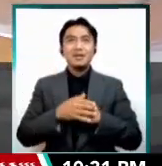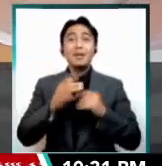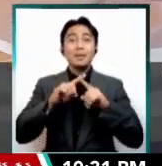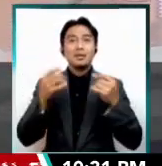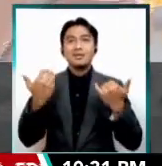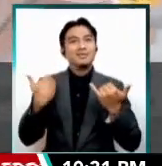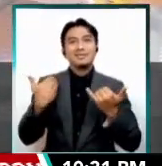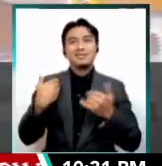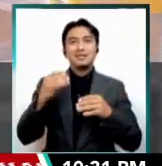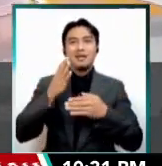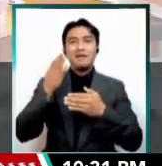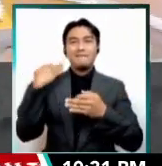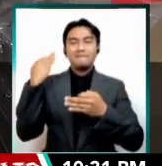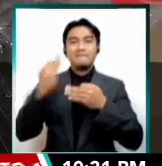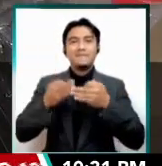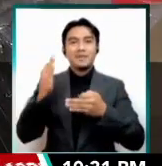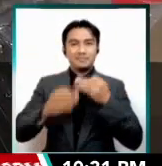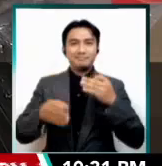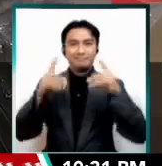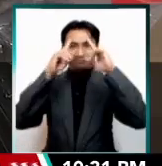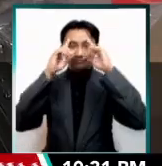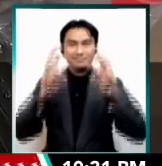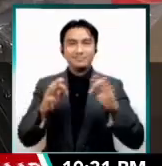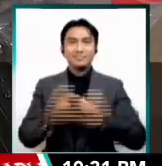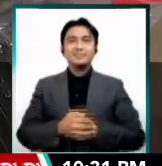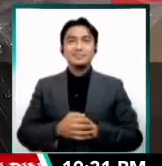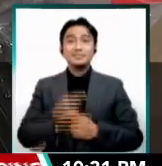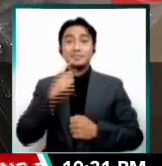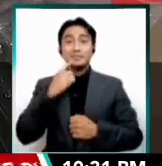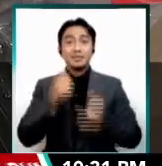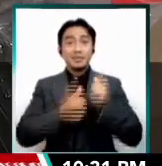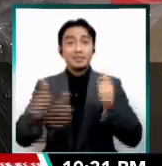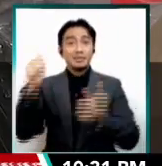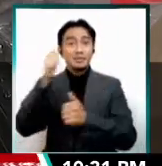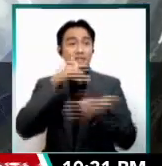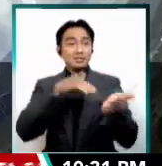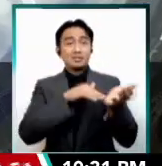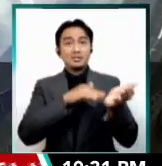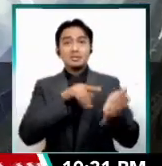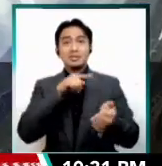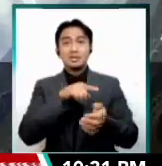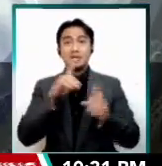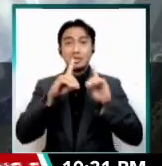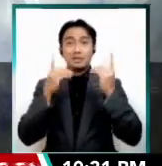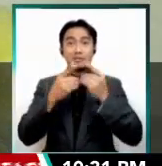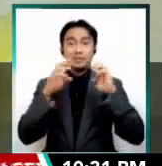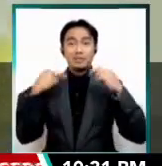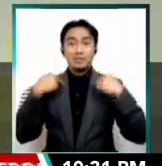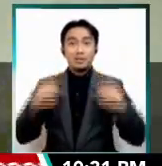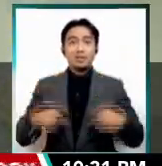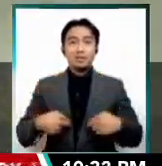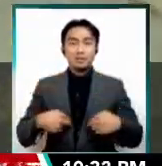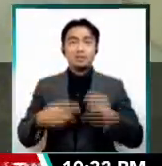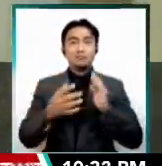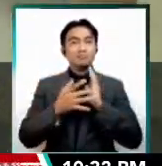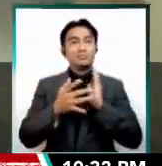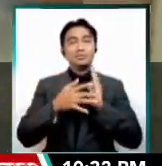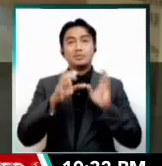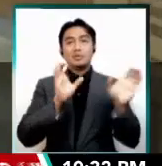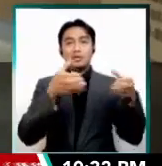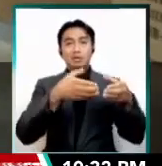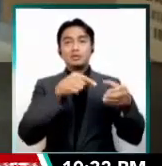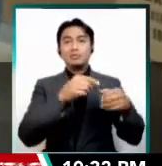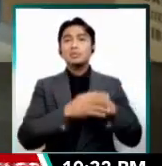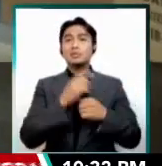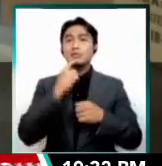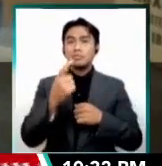desisyon tungkol dito. Ayon naman kay Dr. Edsel Salvana ng Department of Health o DOH Technical Advisory Group, mahalaga pa rin